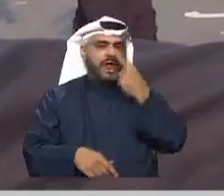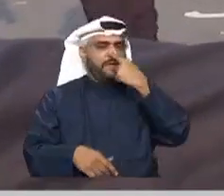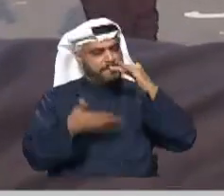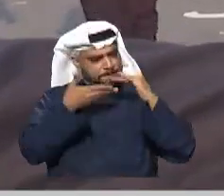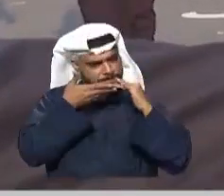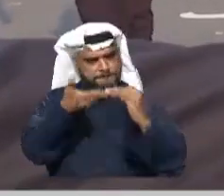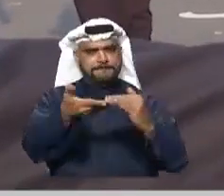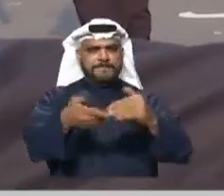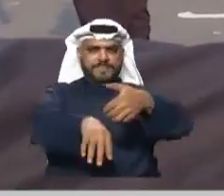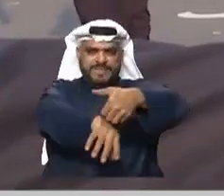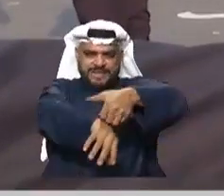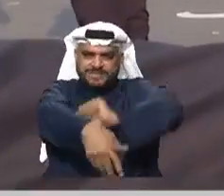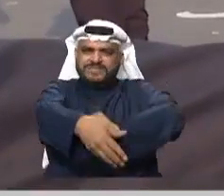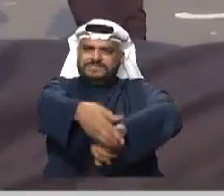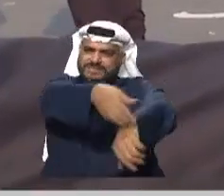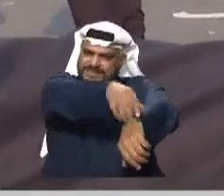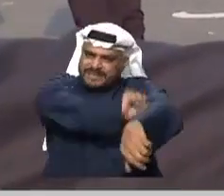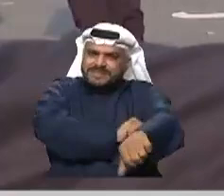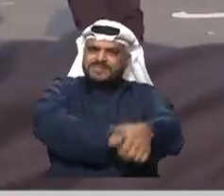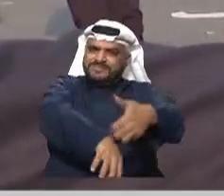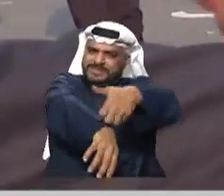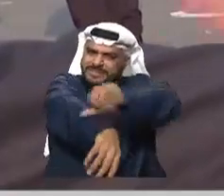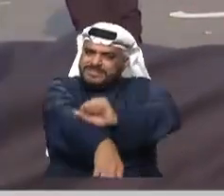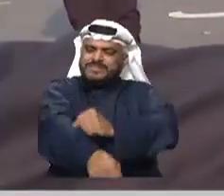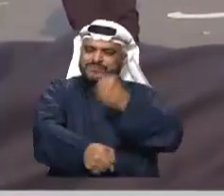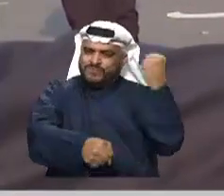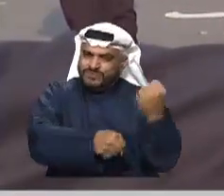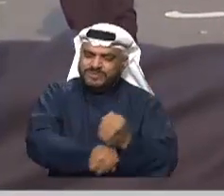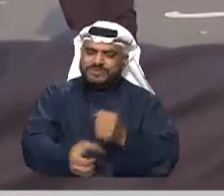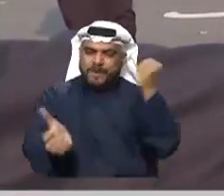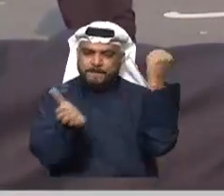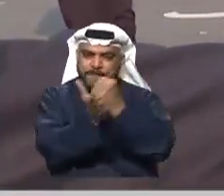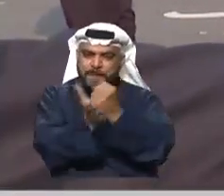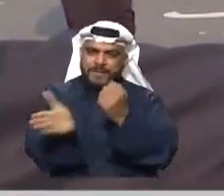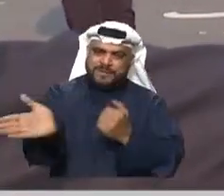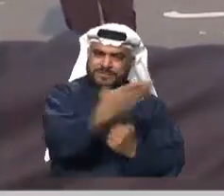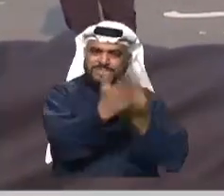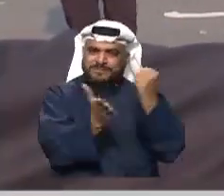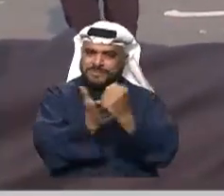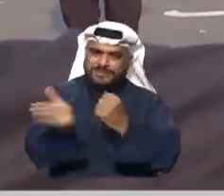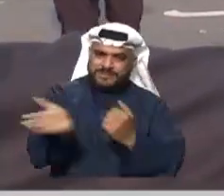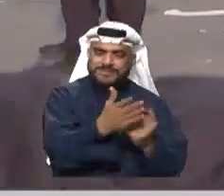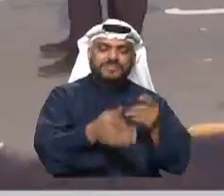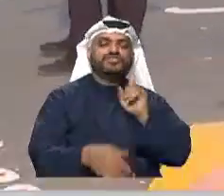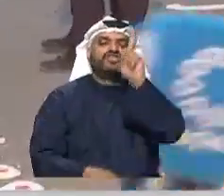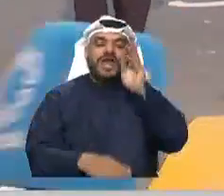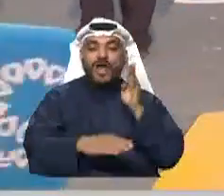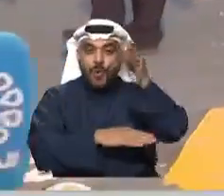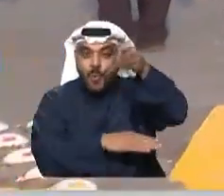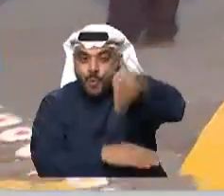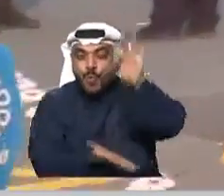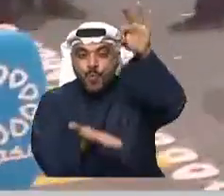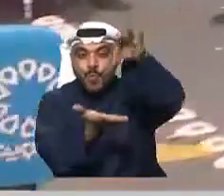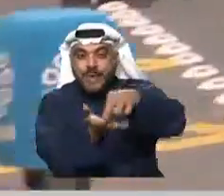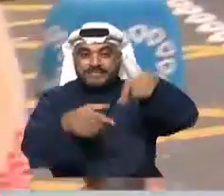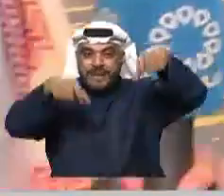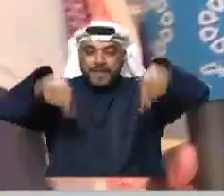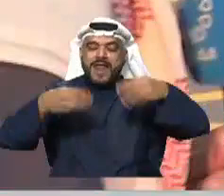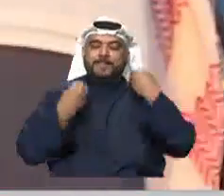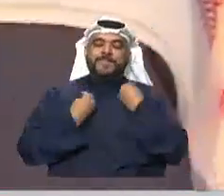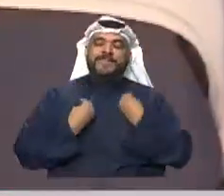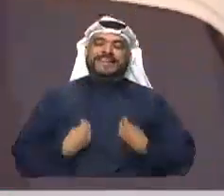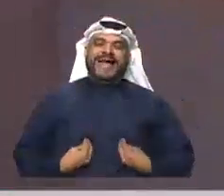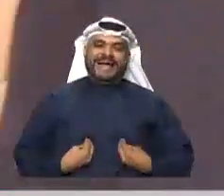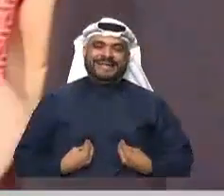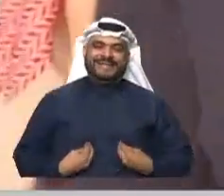الجهد لتوفير كافة السبل للجمهور لوصولهم إن شاء الله ومشاهدة المباراة بكامل الأريحية. العقيد وليد العازمي